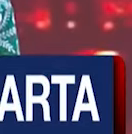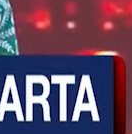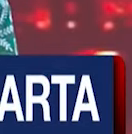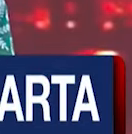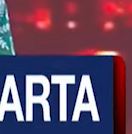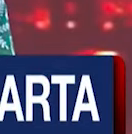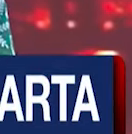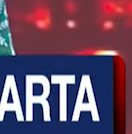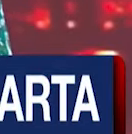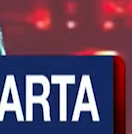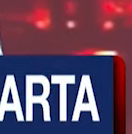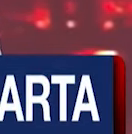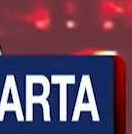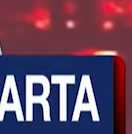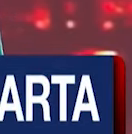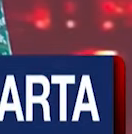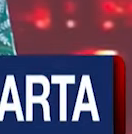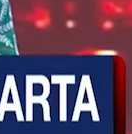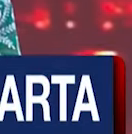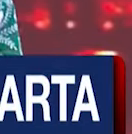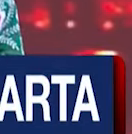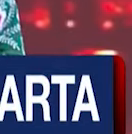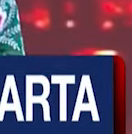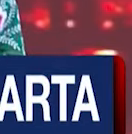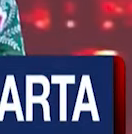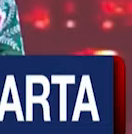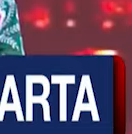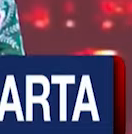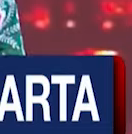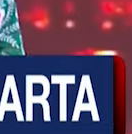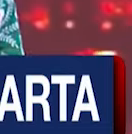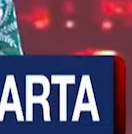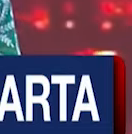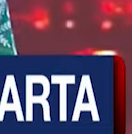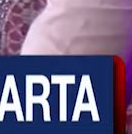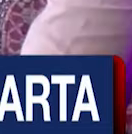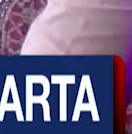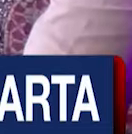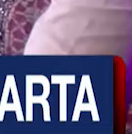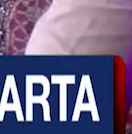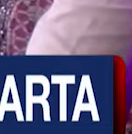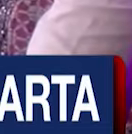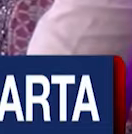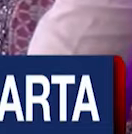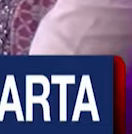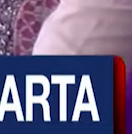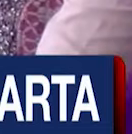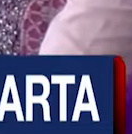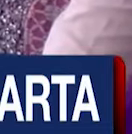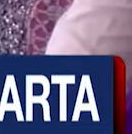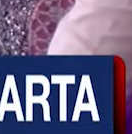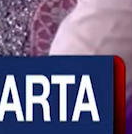selamat malam dan selamat datang kepada anggota KPU RI, kepada Bapak Agus Melas dan Ibu Betty Epsilon Idrus.